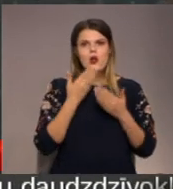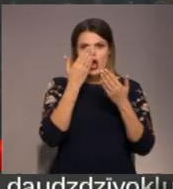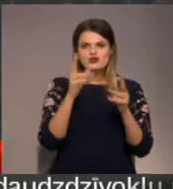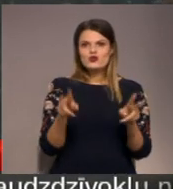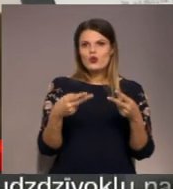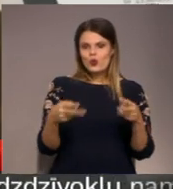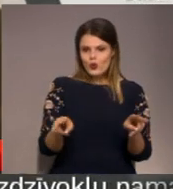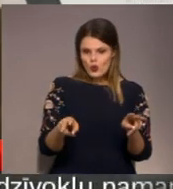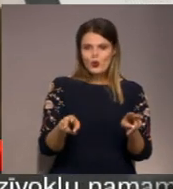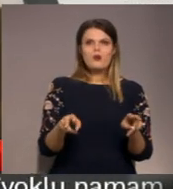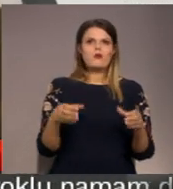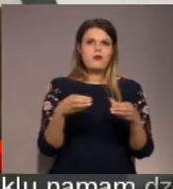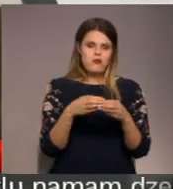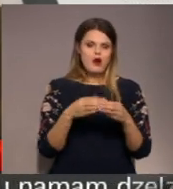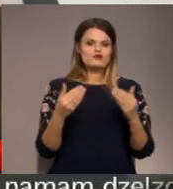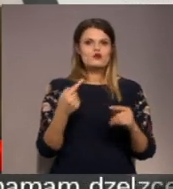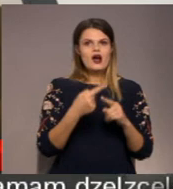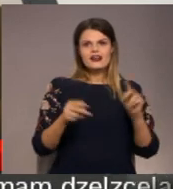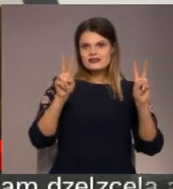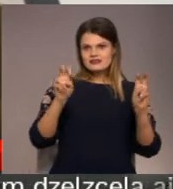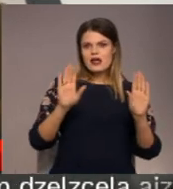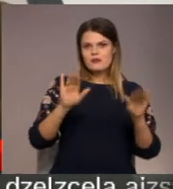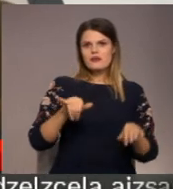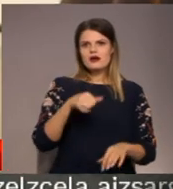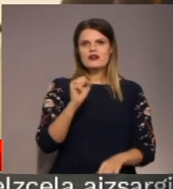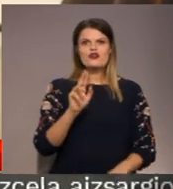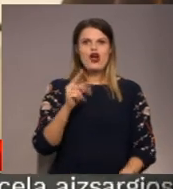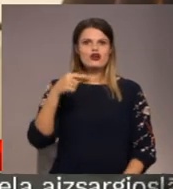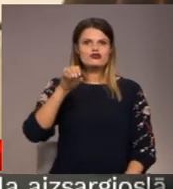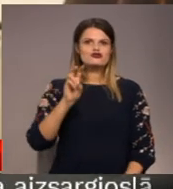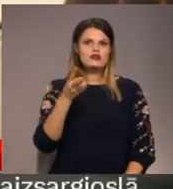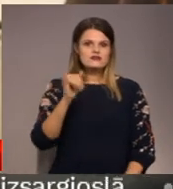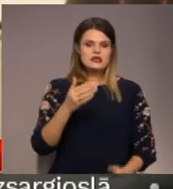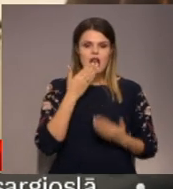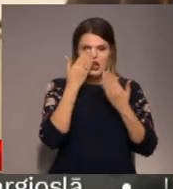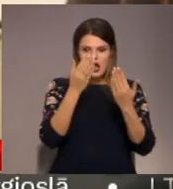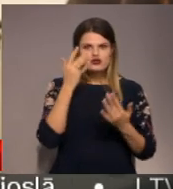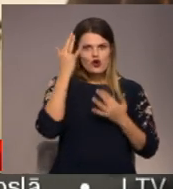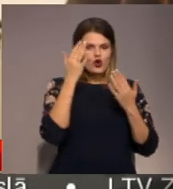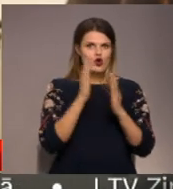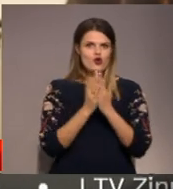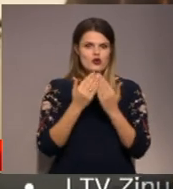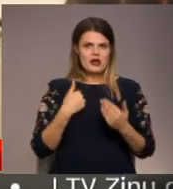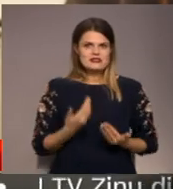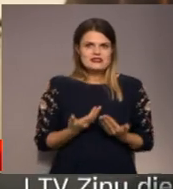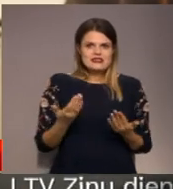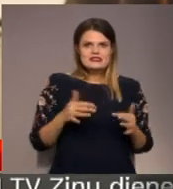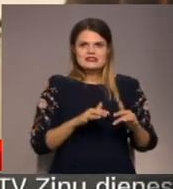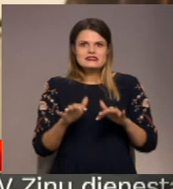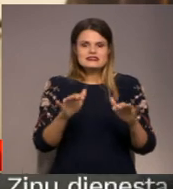klubiņā Lubinieki, un šoreiz ir tēma arī pa Jākabu Janševski. Vai lasot to romānu, es jau arī izdzīvoju tās,